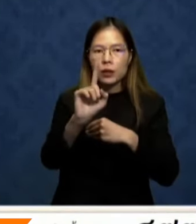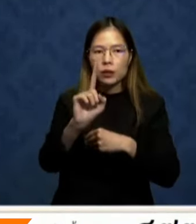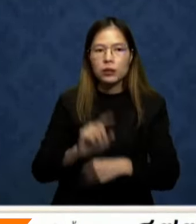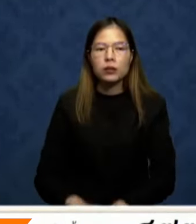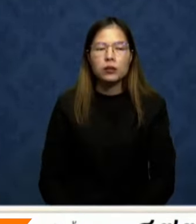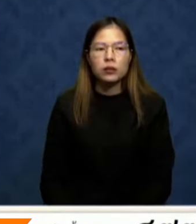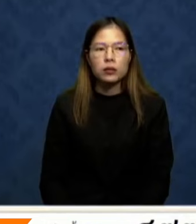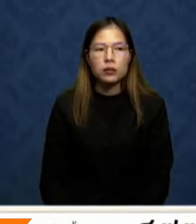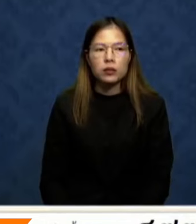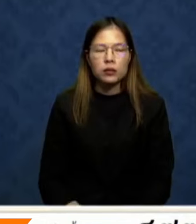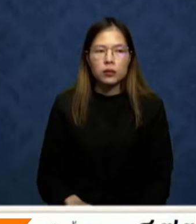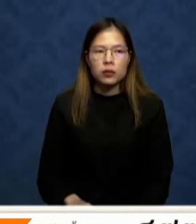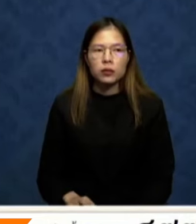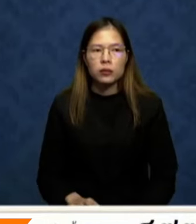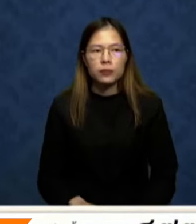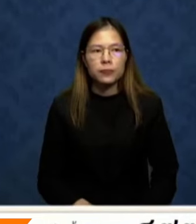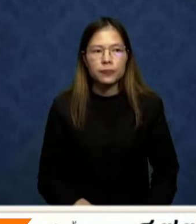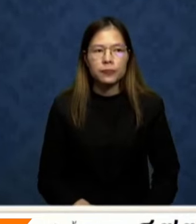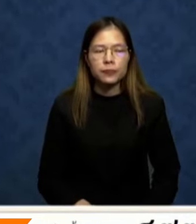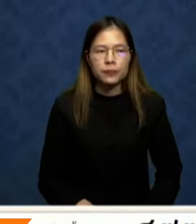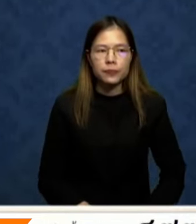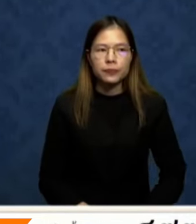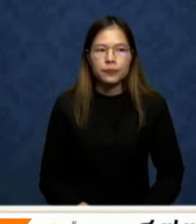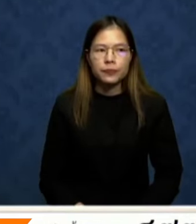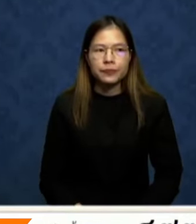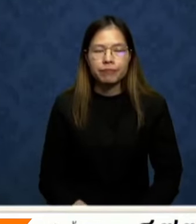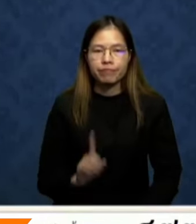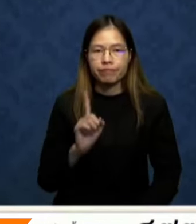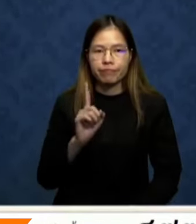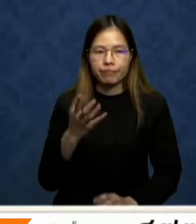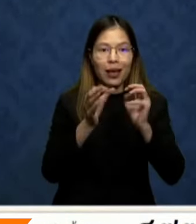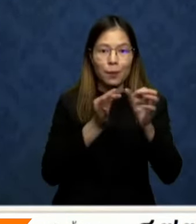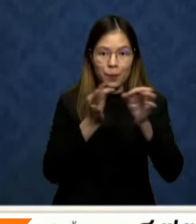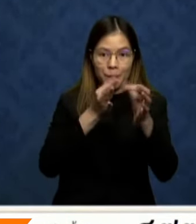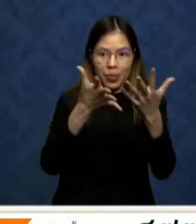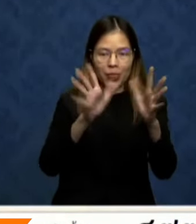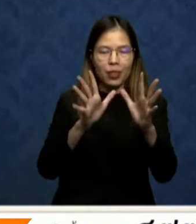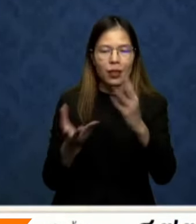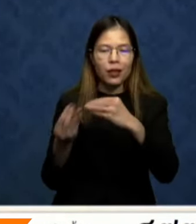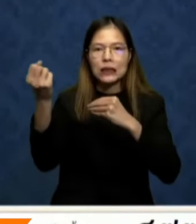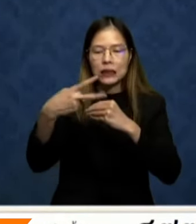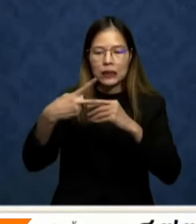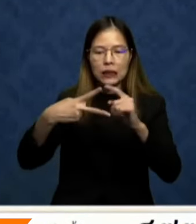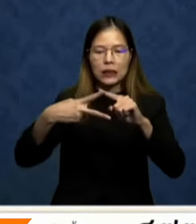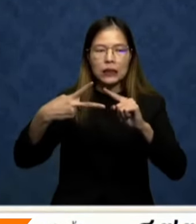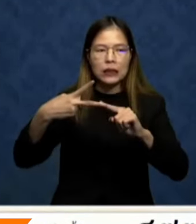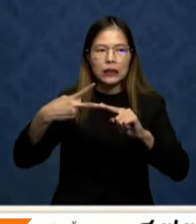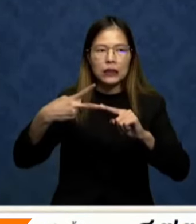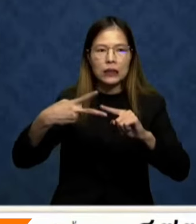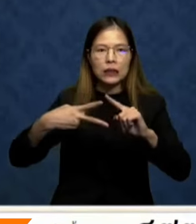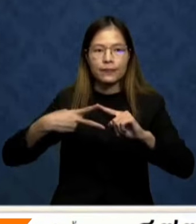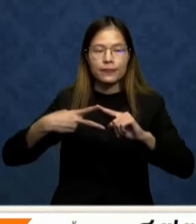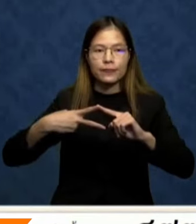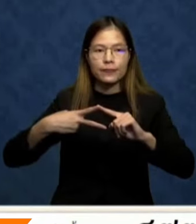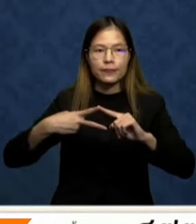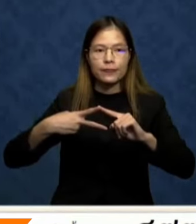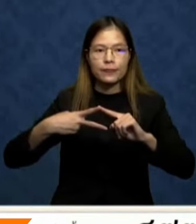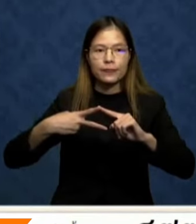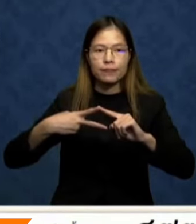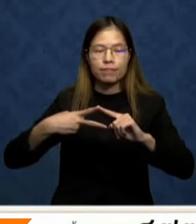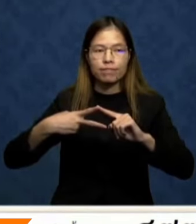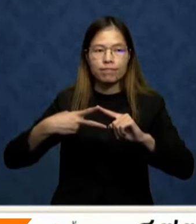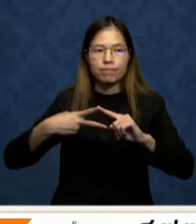นอกเหนือจากที่ได้อภิปรายไปในช่วงที่เป็นมาตรา3ผมมีอยู่2ประเด็นประเด็นแรกก็คือในร่